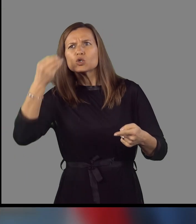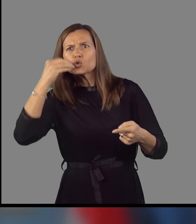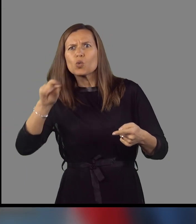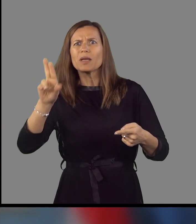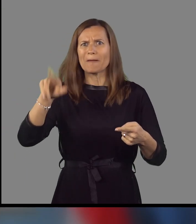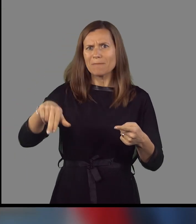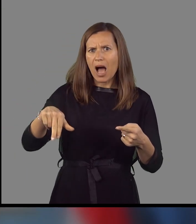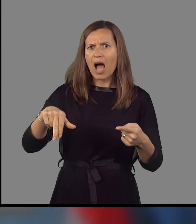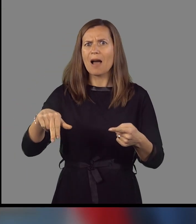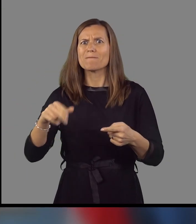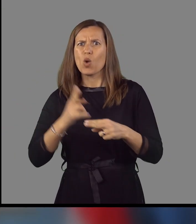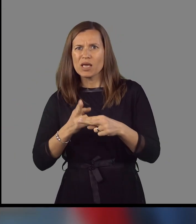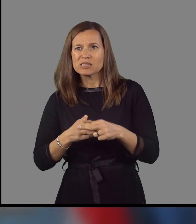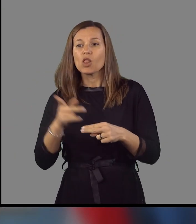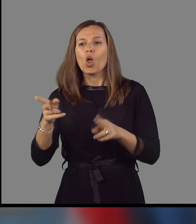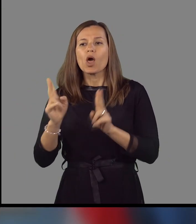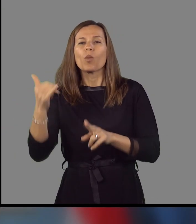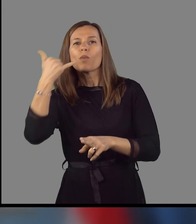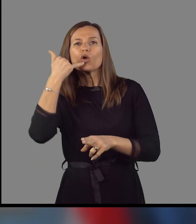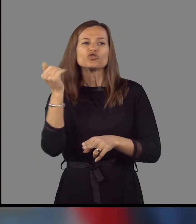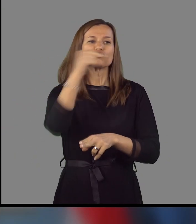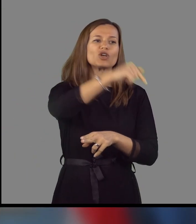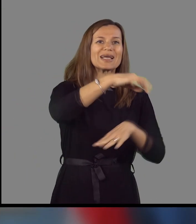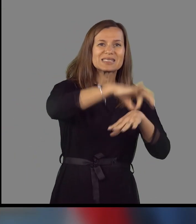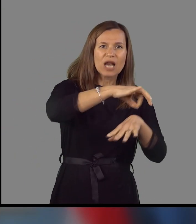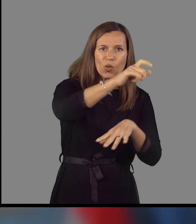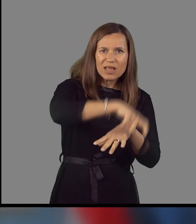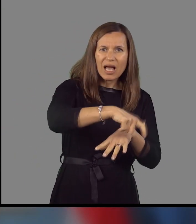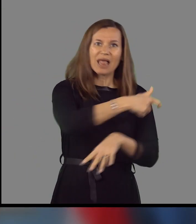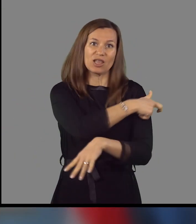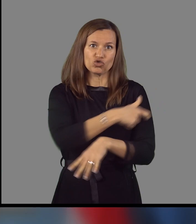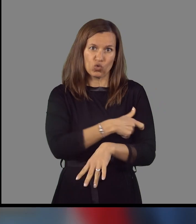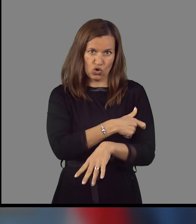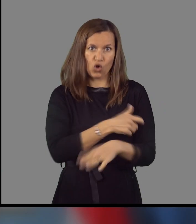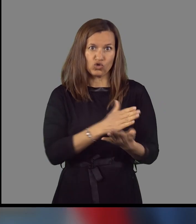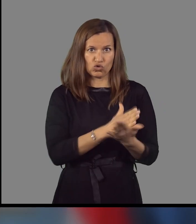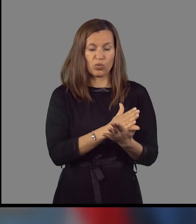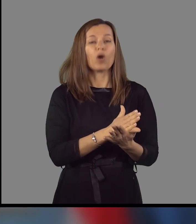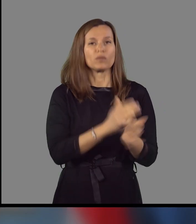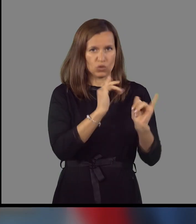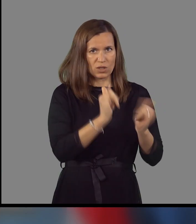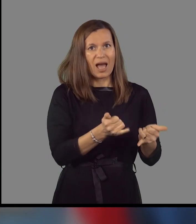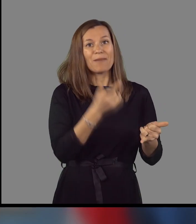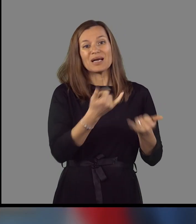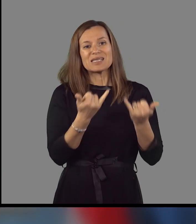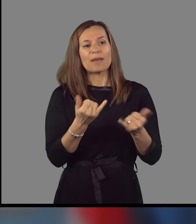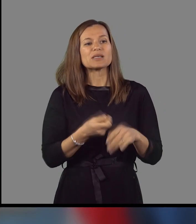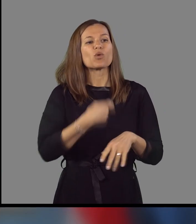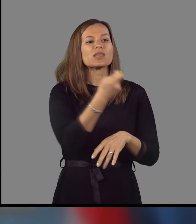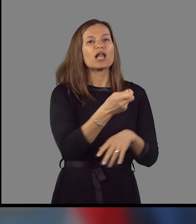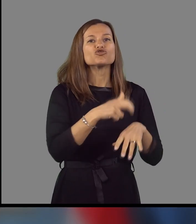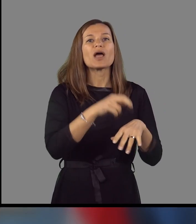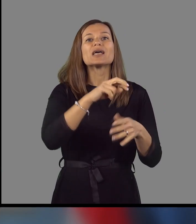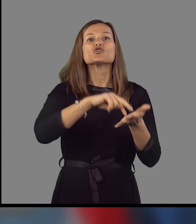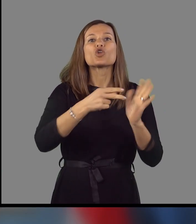da pokliče svojega izbranega zdravnika ali dežurno službo. Danes smo ta navodila dodali še strokovnim delavcem, se pravi,